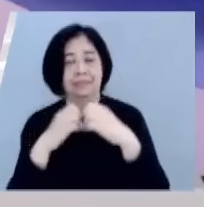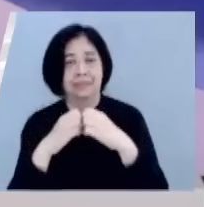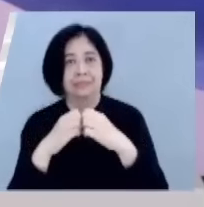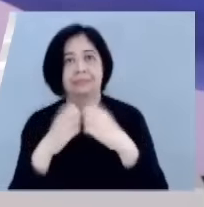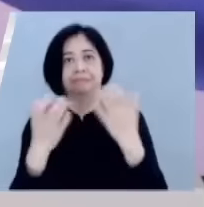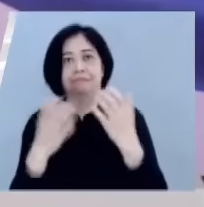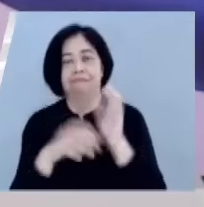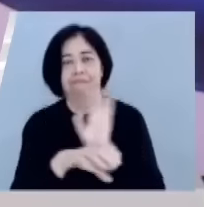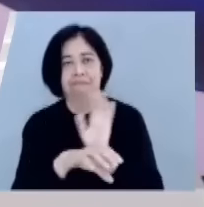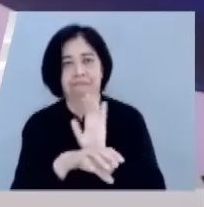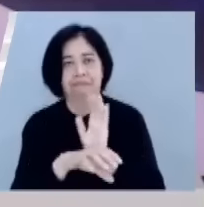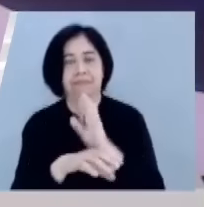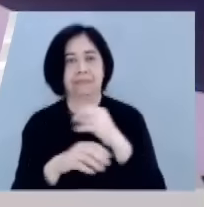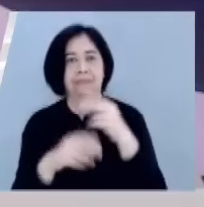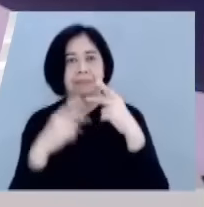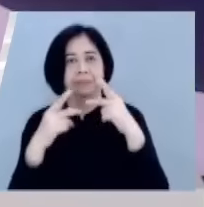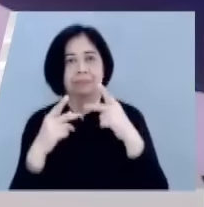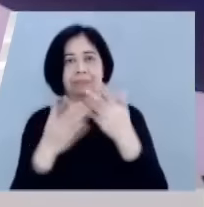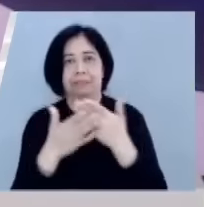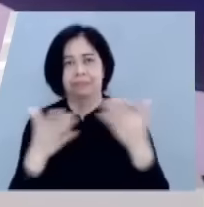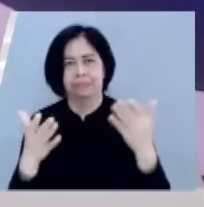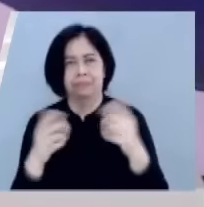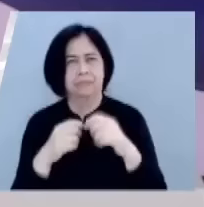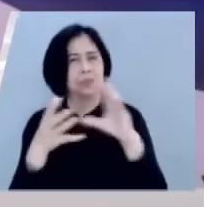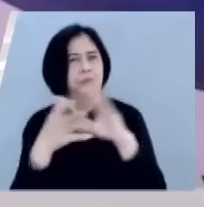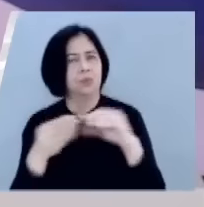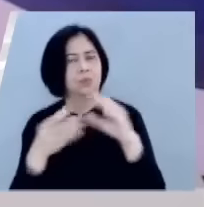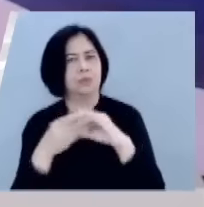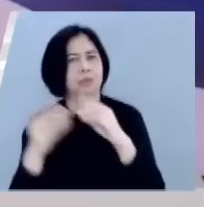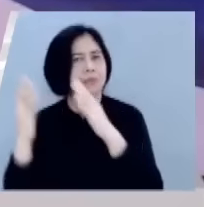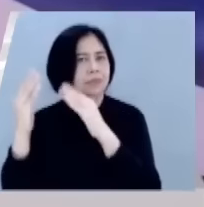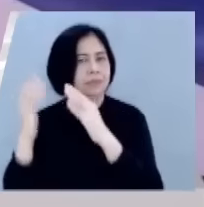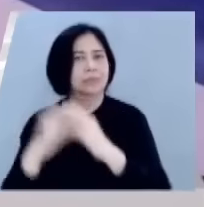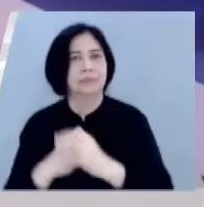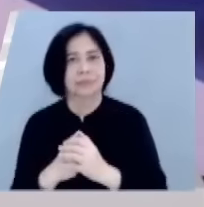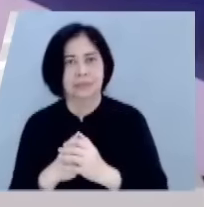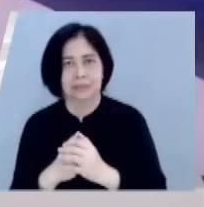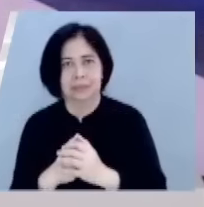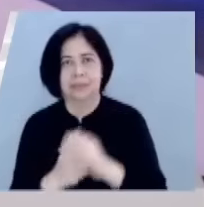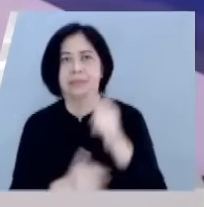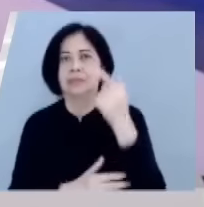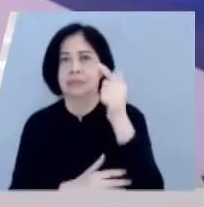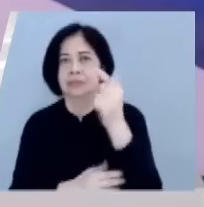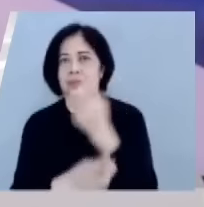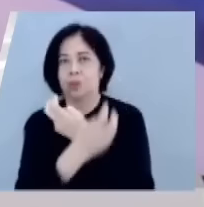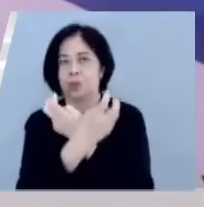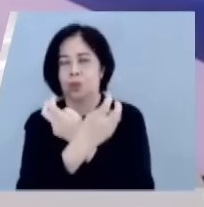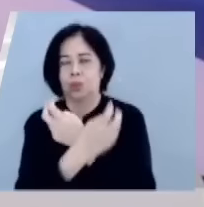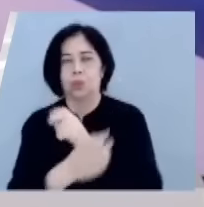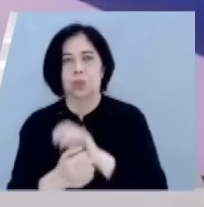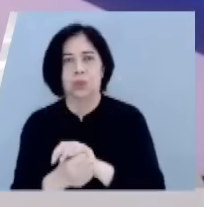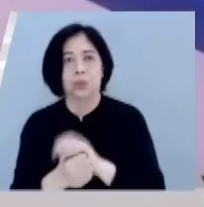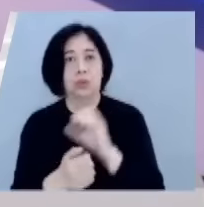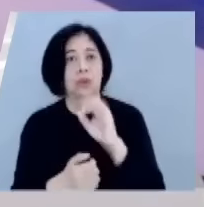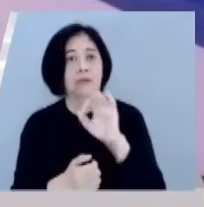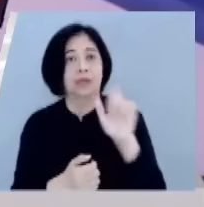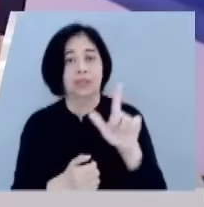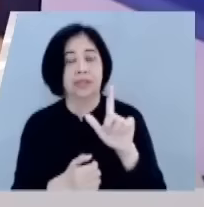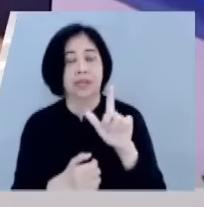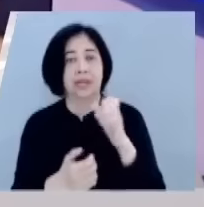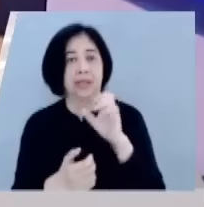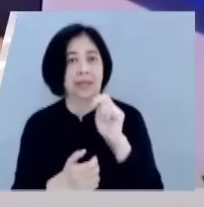GMA Public Affairs ang isang kwento ng pag-asa, ang Green Bones, ang official entry ng